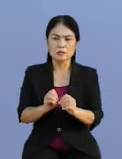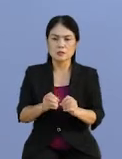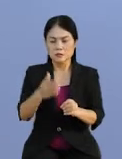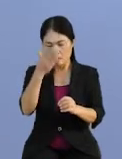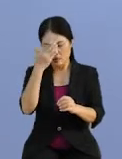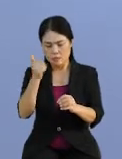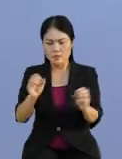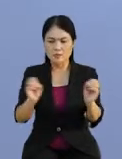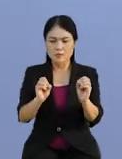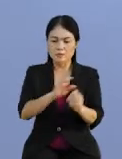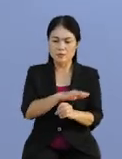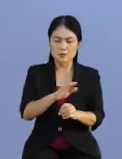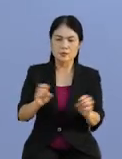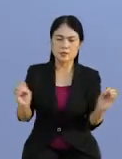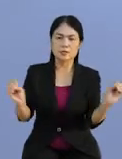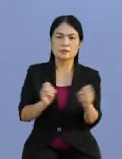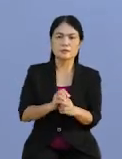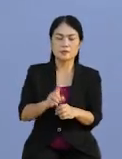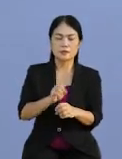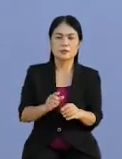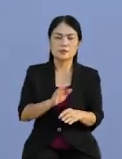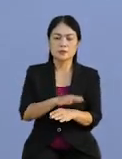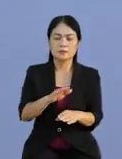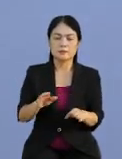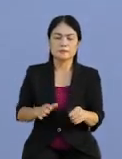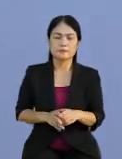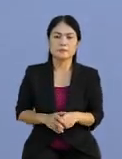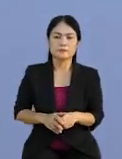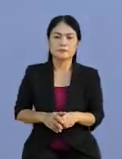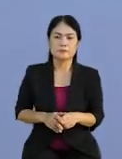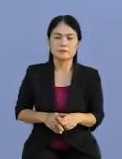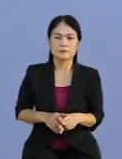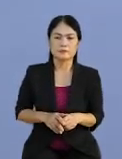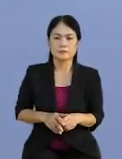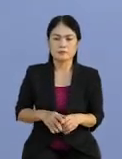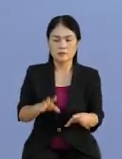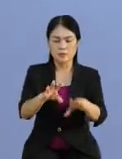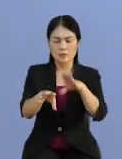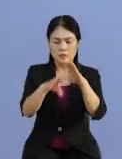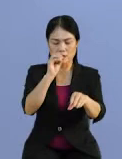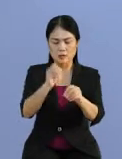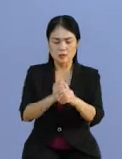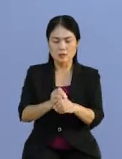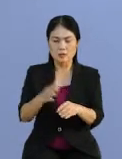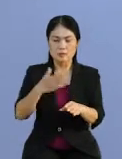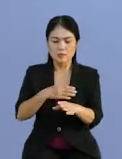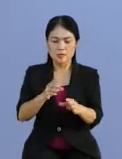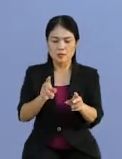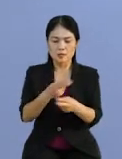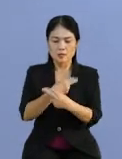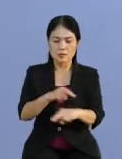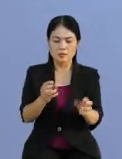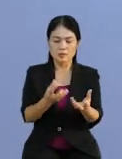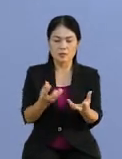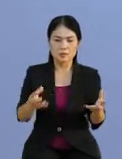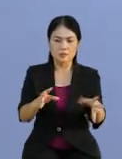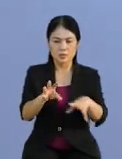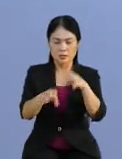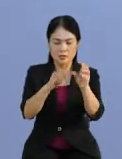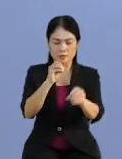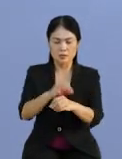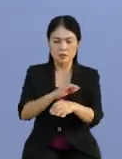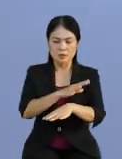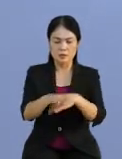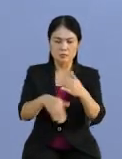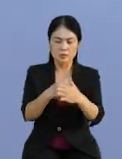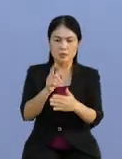mình phụng ổn lục tế bạn mũi tiết cứ phụng ổn ở ọc này và riêng cho mùi lục rú phụng ổn trời ta trìm xong phải rẽ sạc xa bạn xong phải rẽ sạc xa